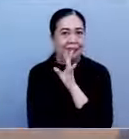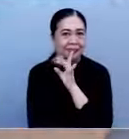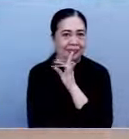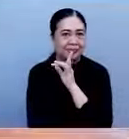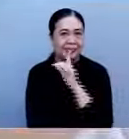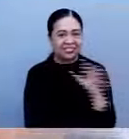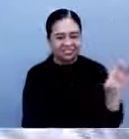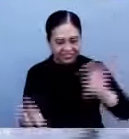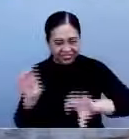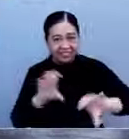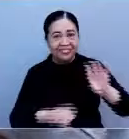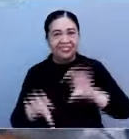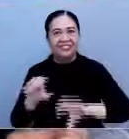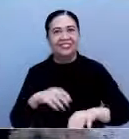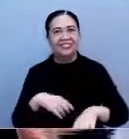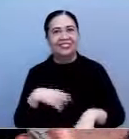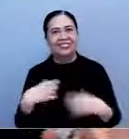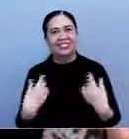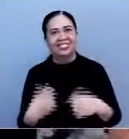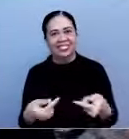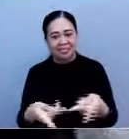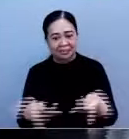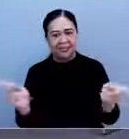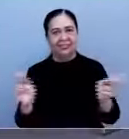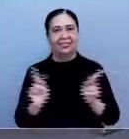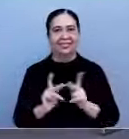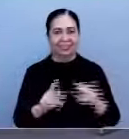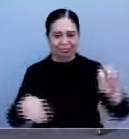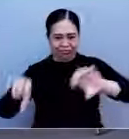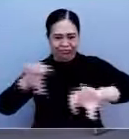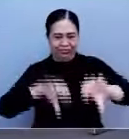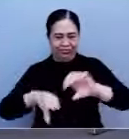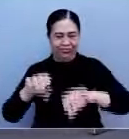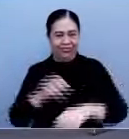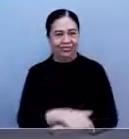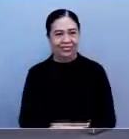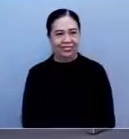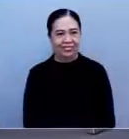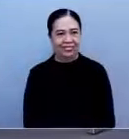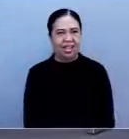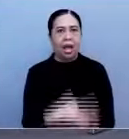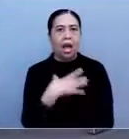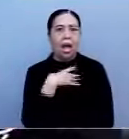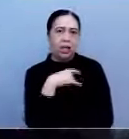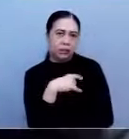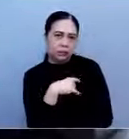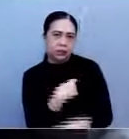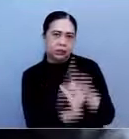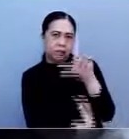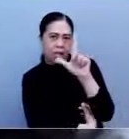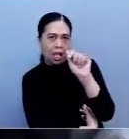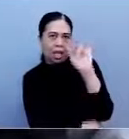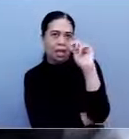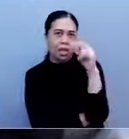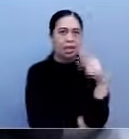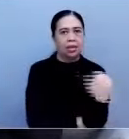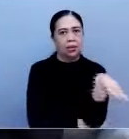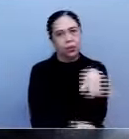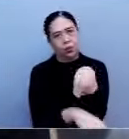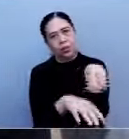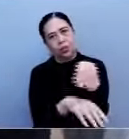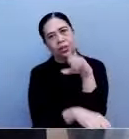pa. Sa plato mo pa i-assemble. Charney! Gusto ko po ng laeng, pero nakatoppings ng